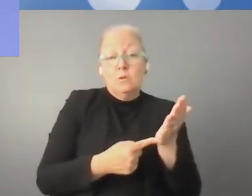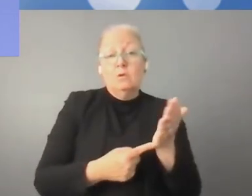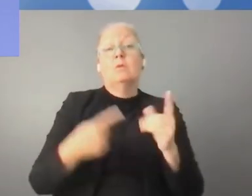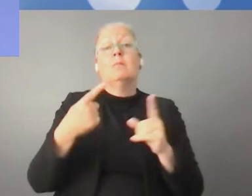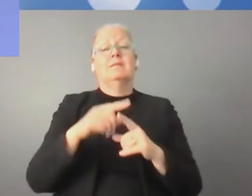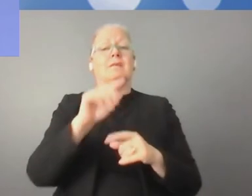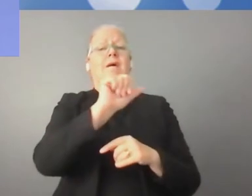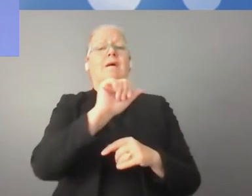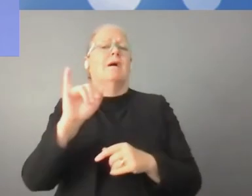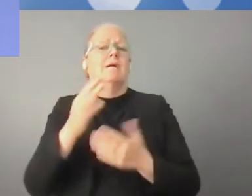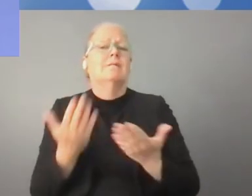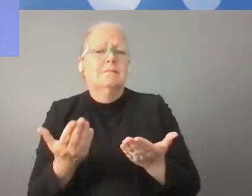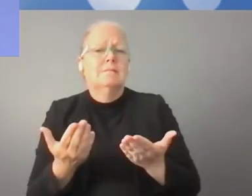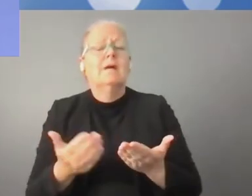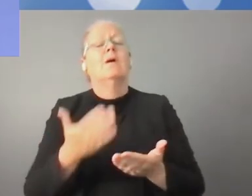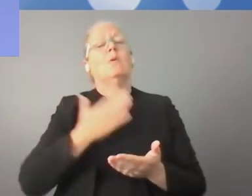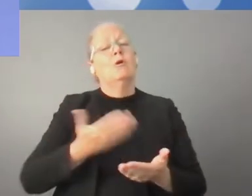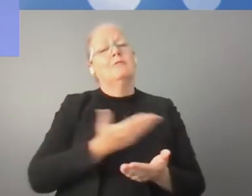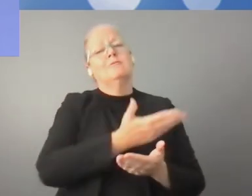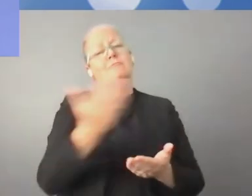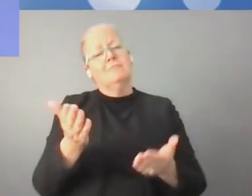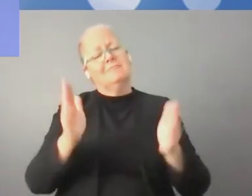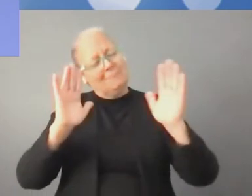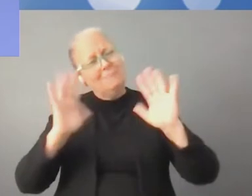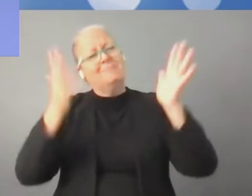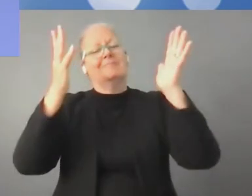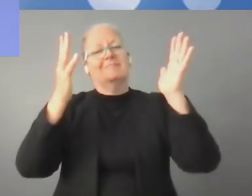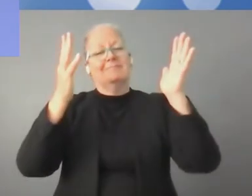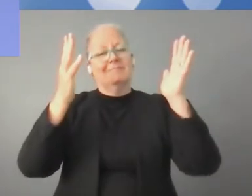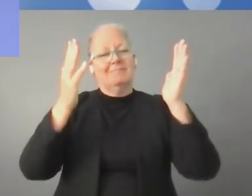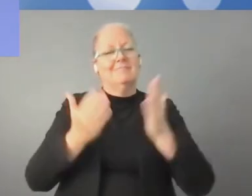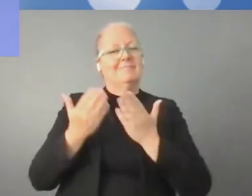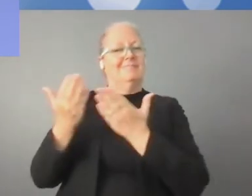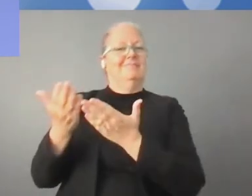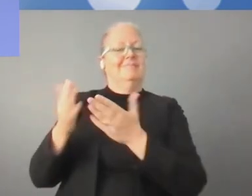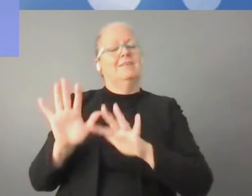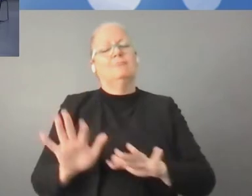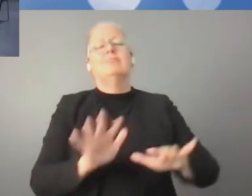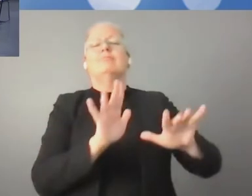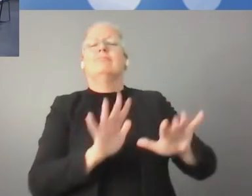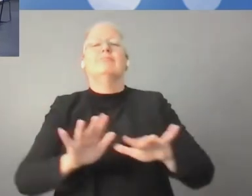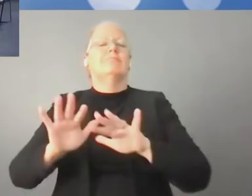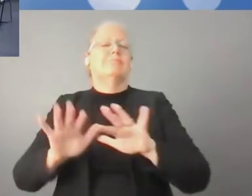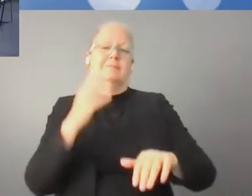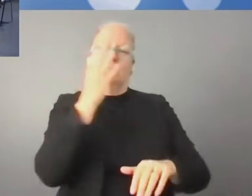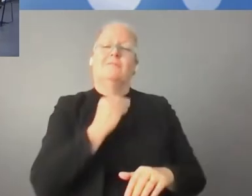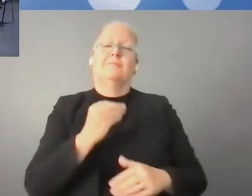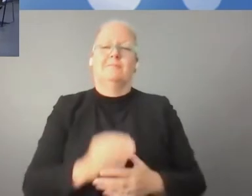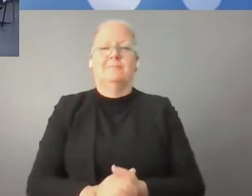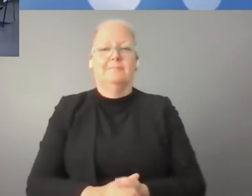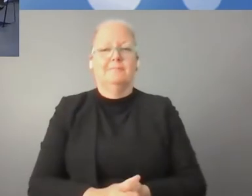الموسيقى والتعليم الأدبي للجميع. نحن الذين نعيش في حياة